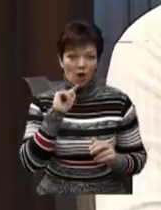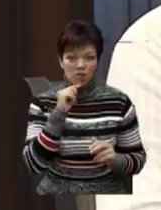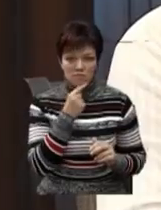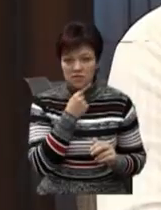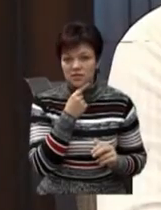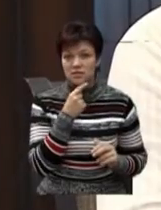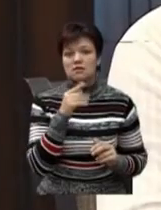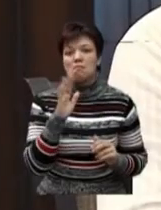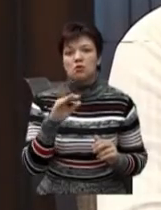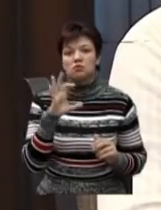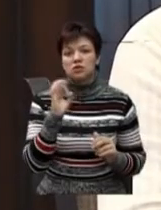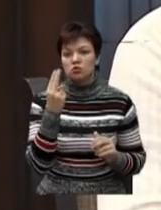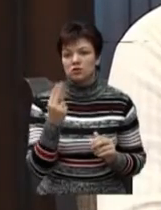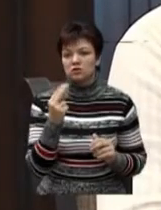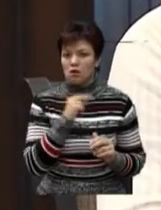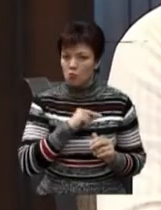Экономистом сначала, потом социологом.